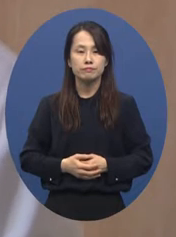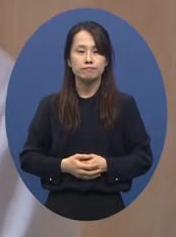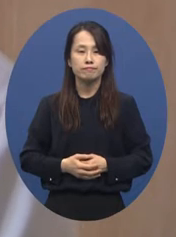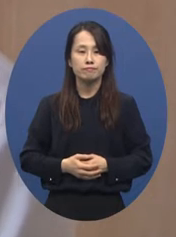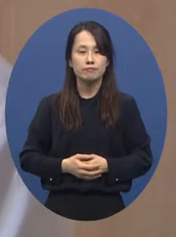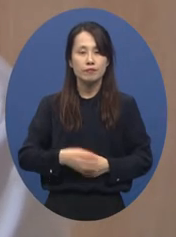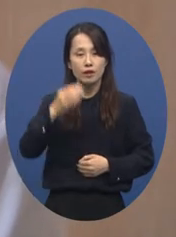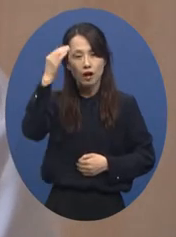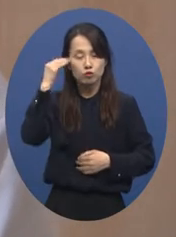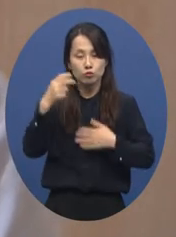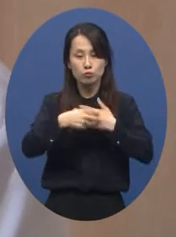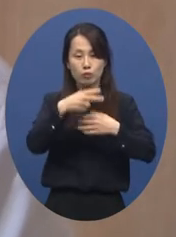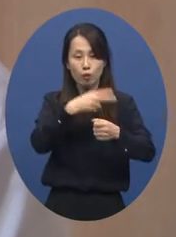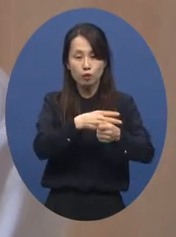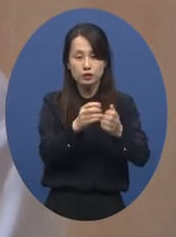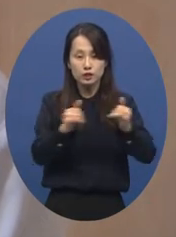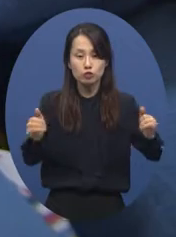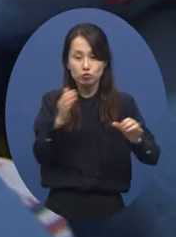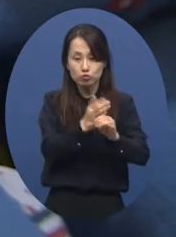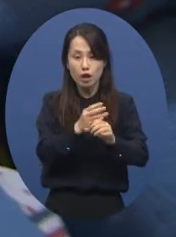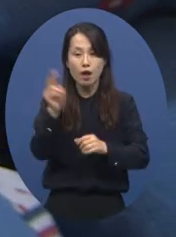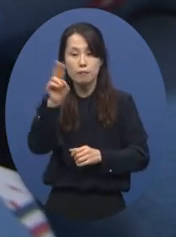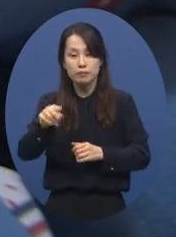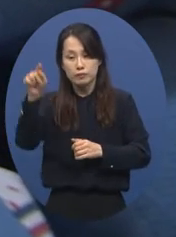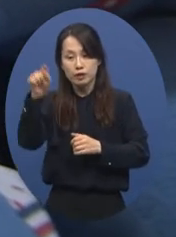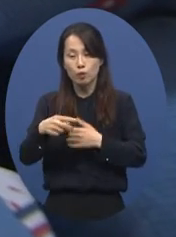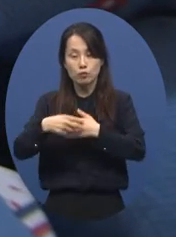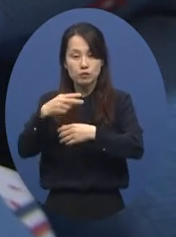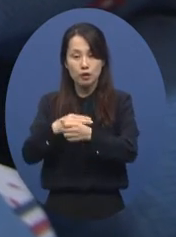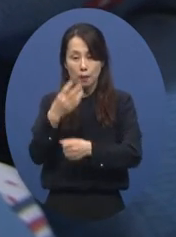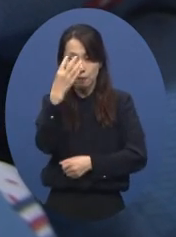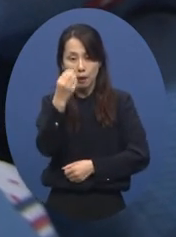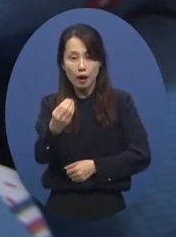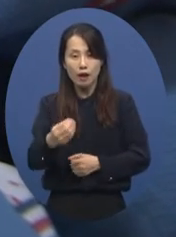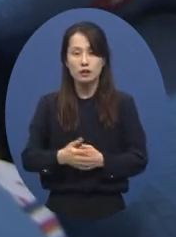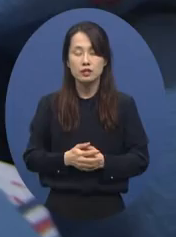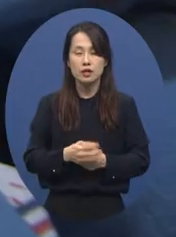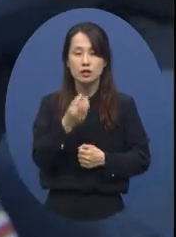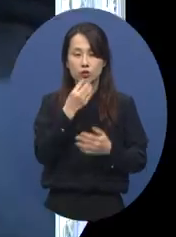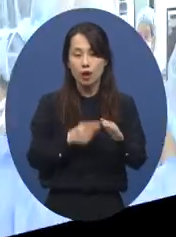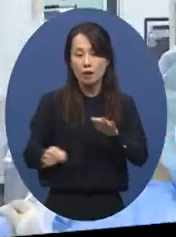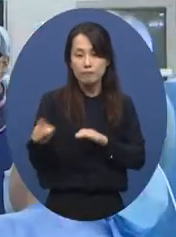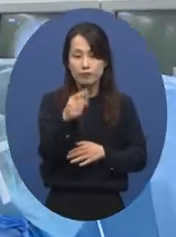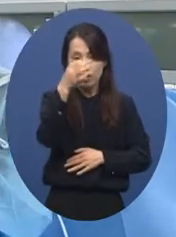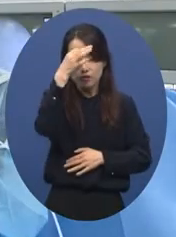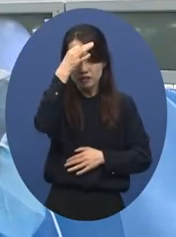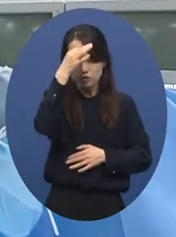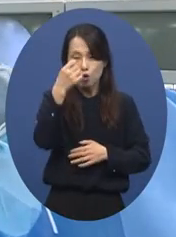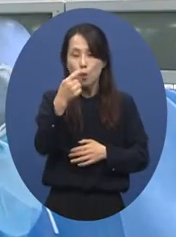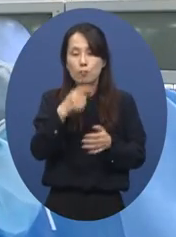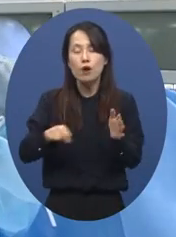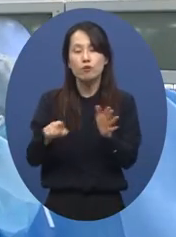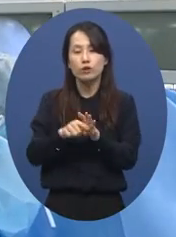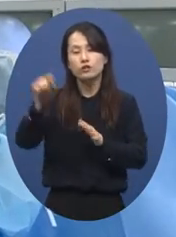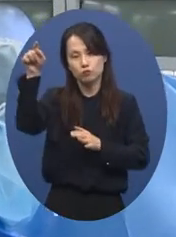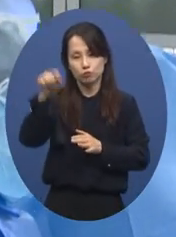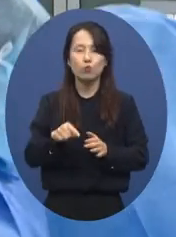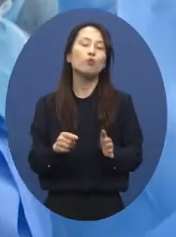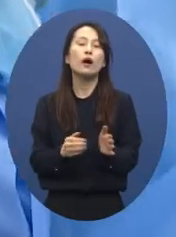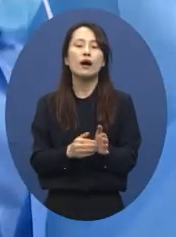국내 주어진 사이로 베트남에서 온 의사들이 눈에 띱니다 경우 되 선진 의료기술을 배우기 위해 온 해외 연승 드릴 때